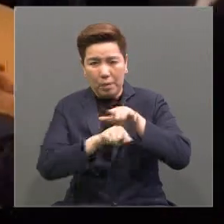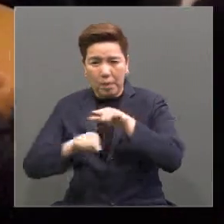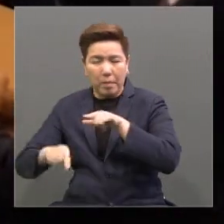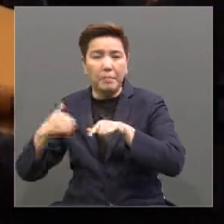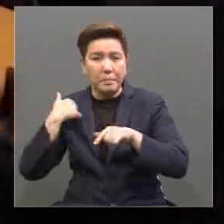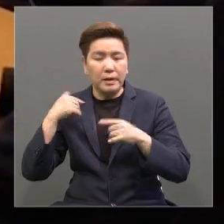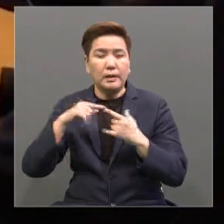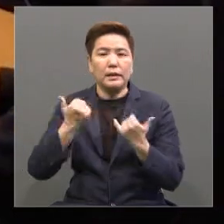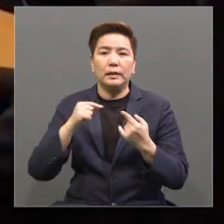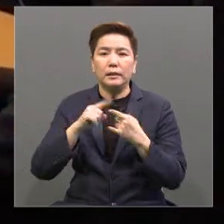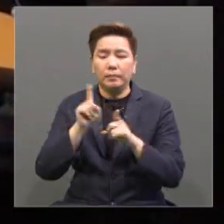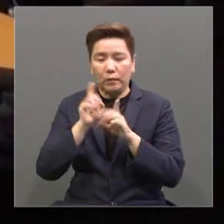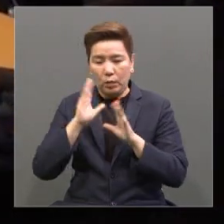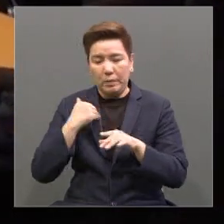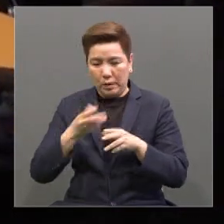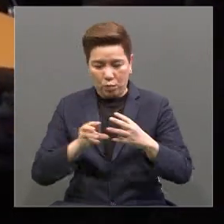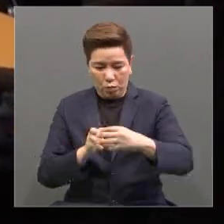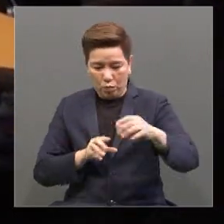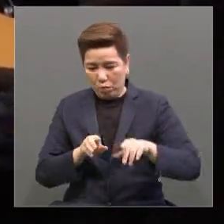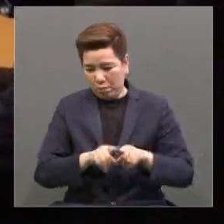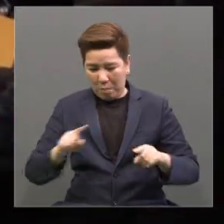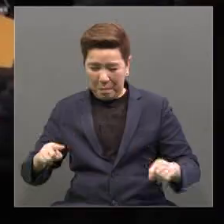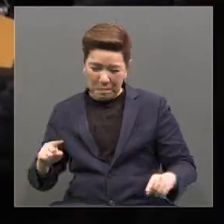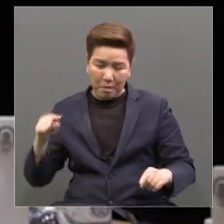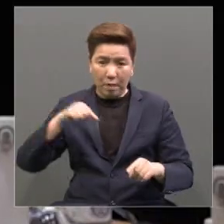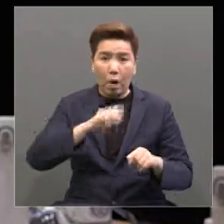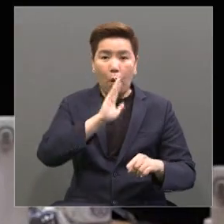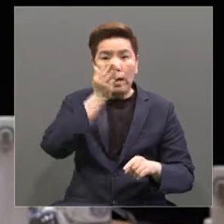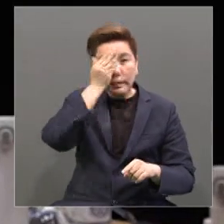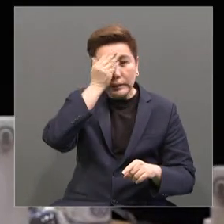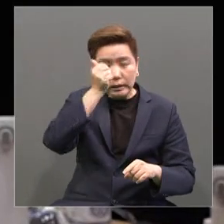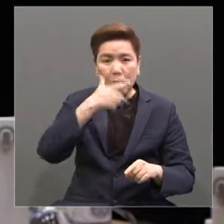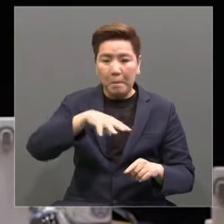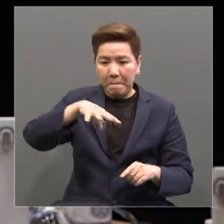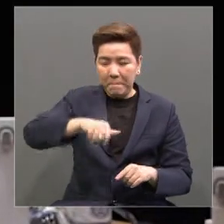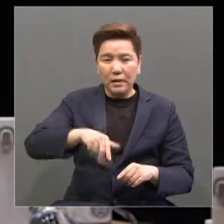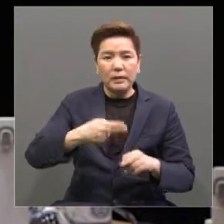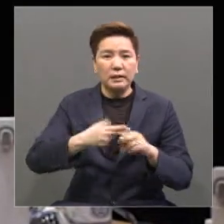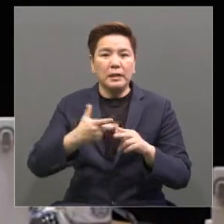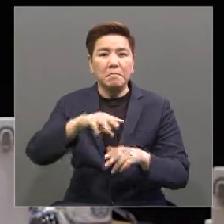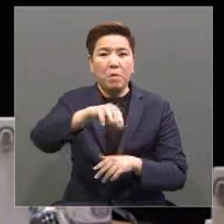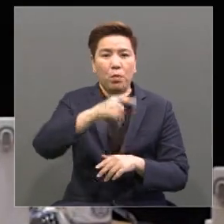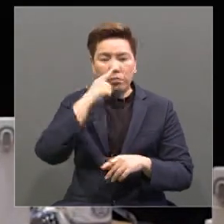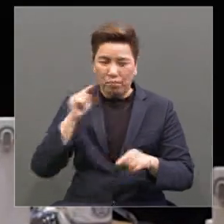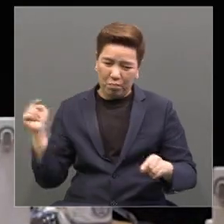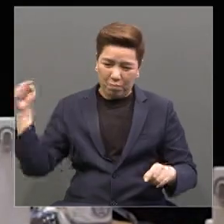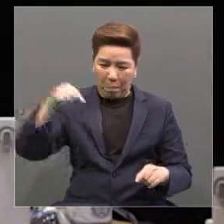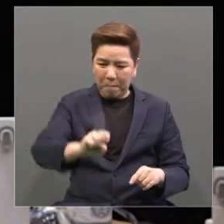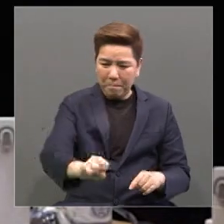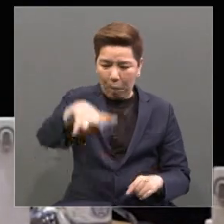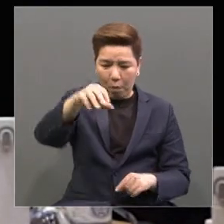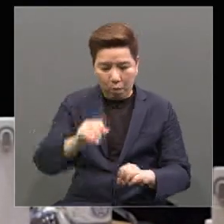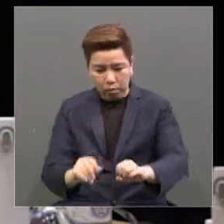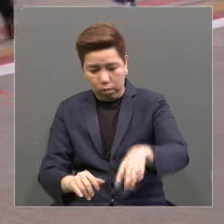จำนวนมากโดยเฉพาะอย่างยิ่งการเคลื่อนย้ายจรวดโจมตีใส่กันทั้งในอิสราเอลและในเมืองเทลอฟด้วยนะคะส่วนเรื่องของการ